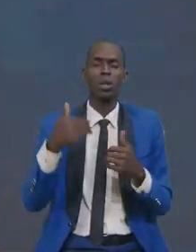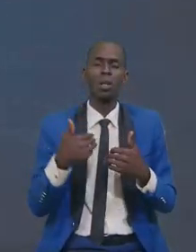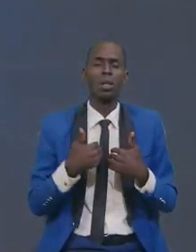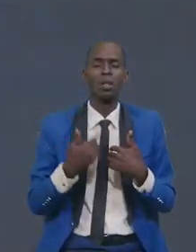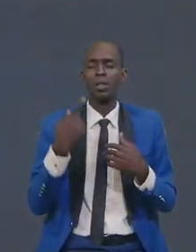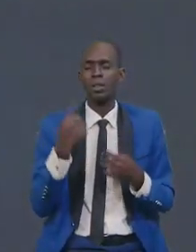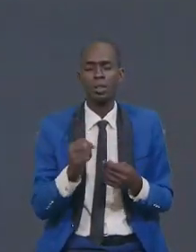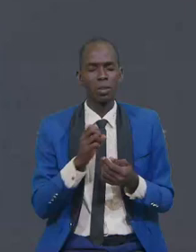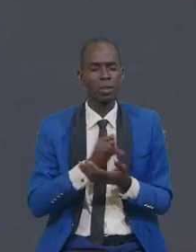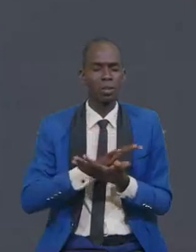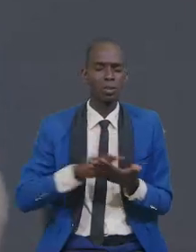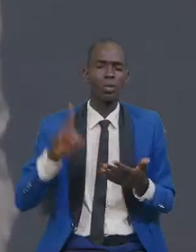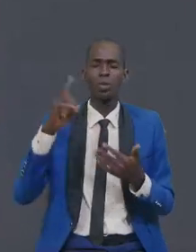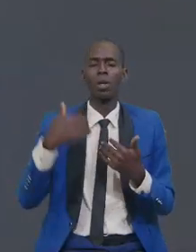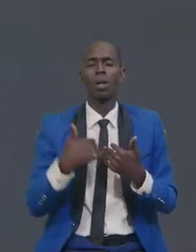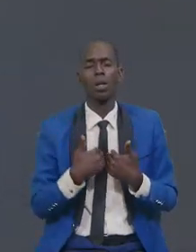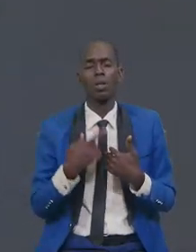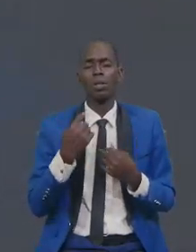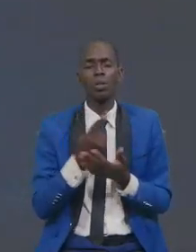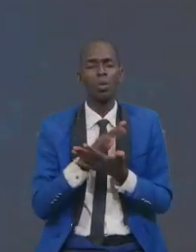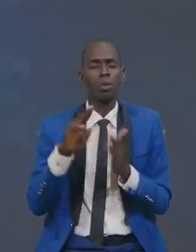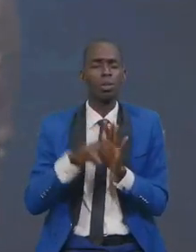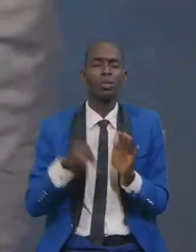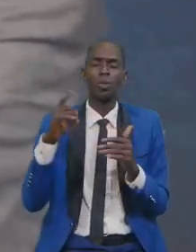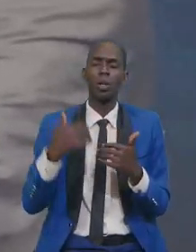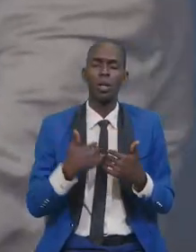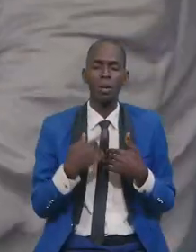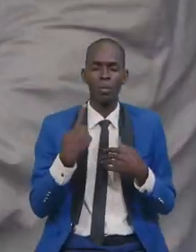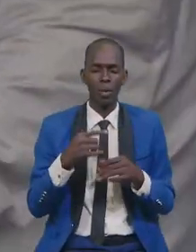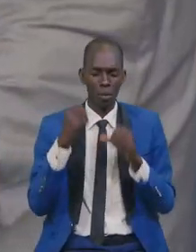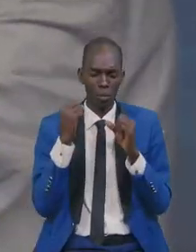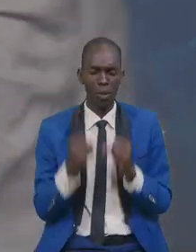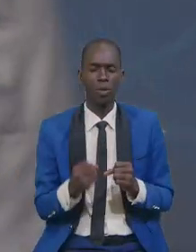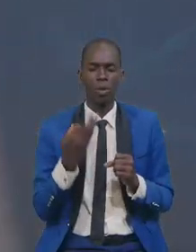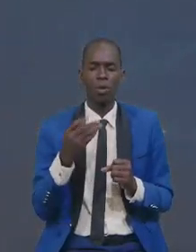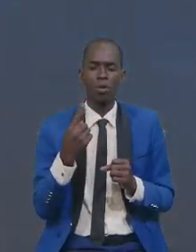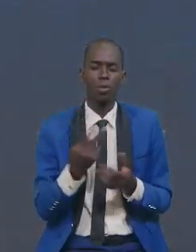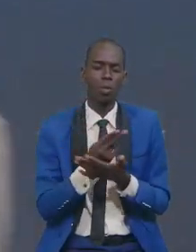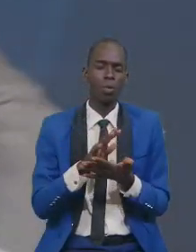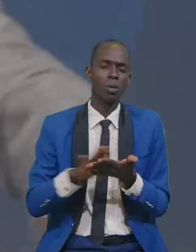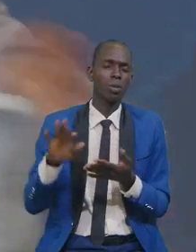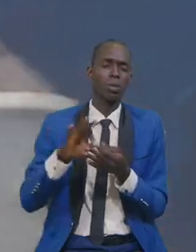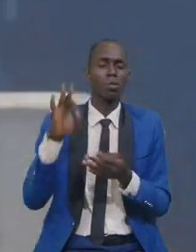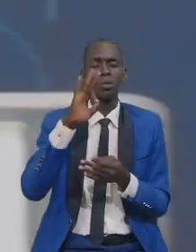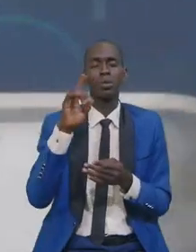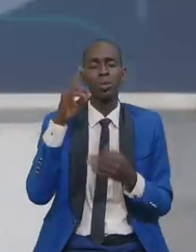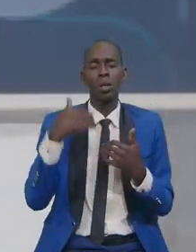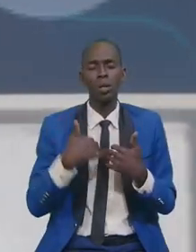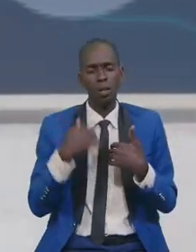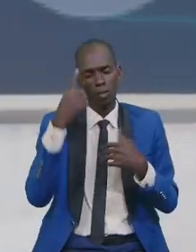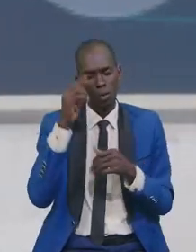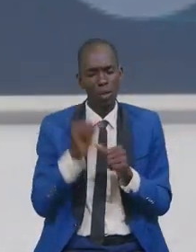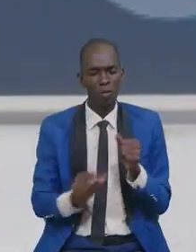salut que tu as, la sanctification que tu as, la sainteté que tu as, la puissance du Saint-Esprit que tu